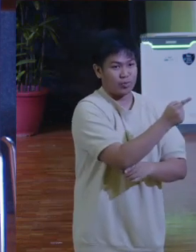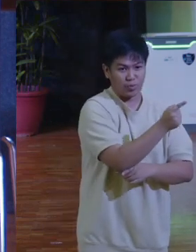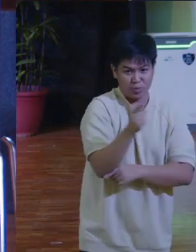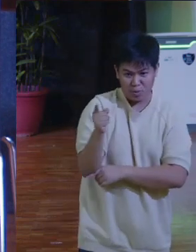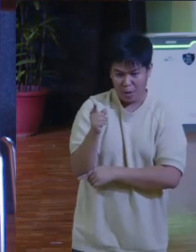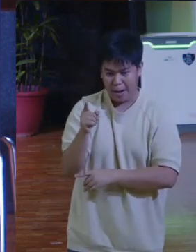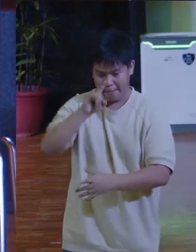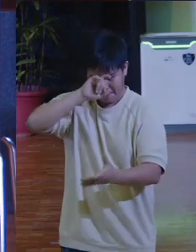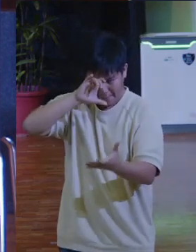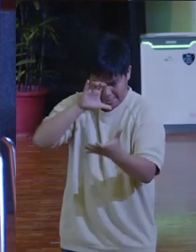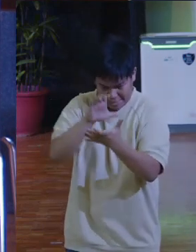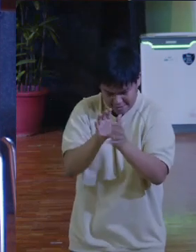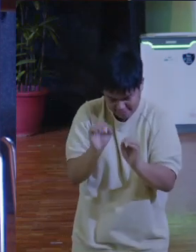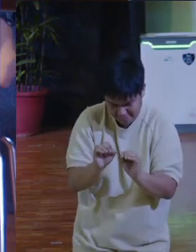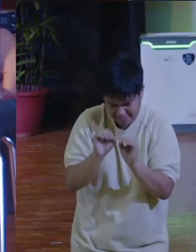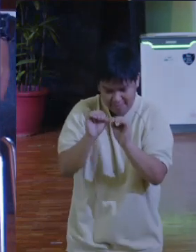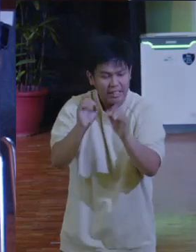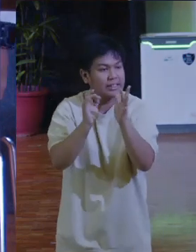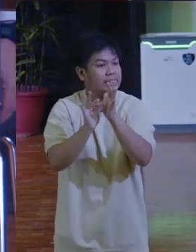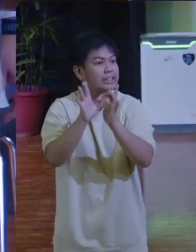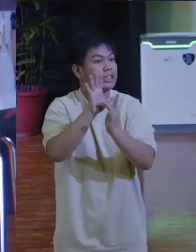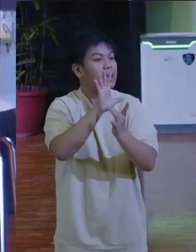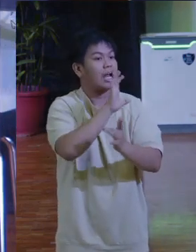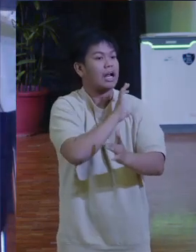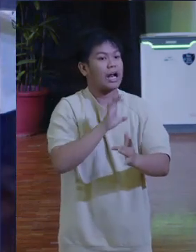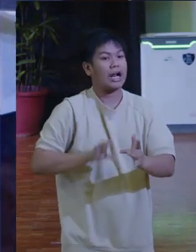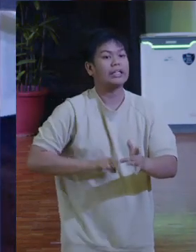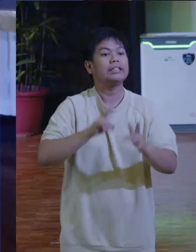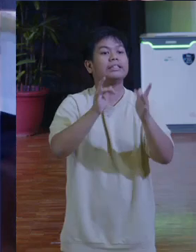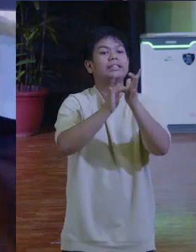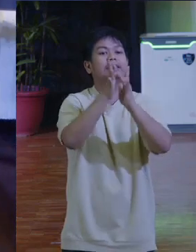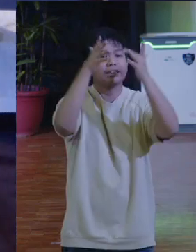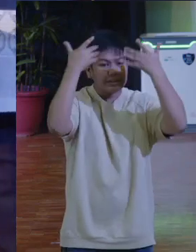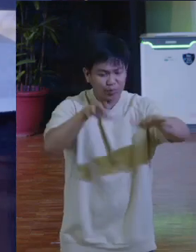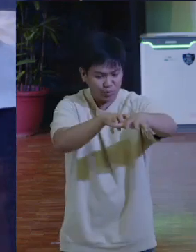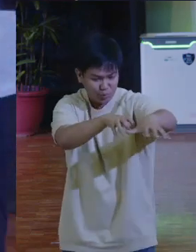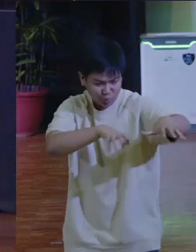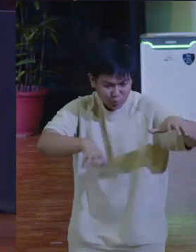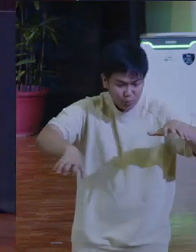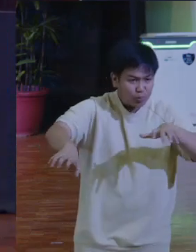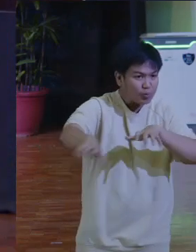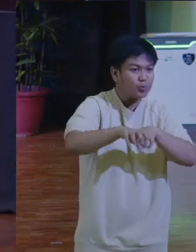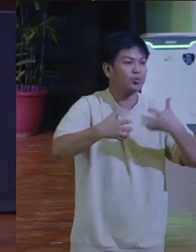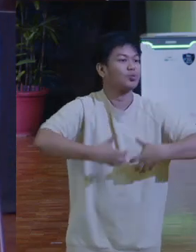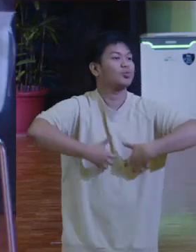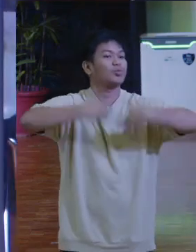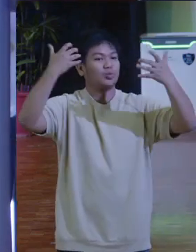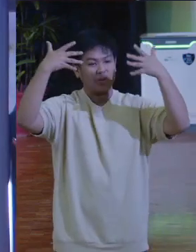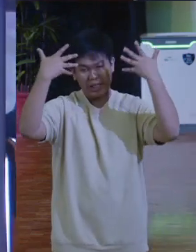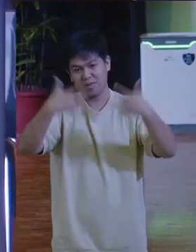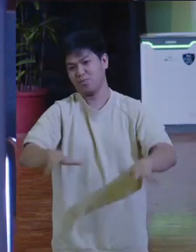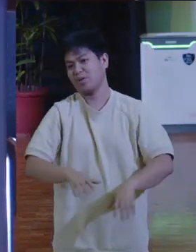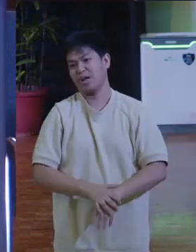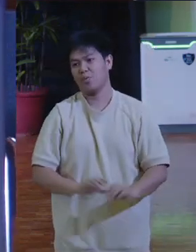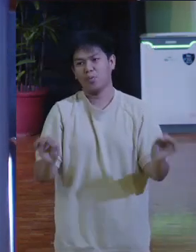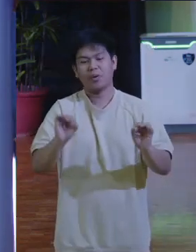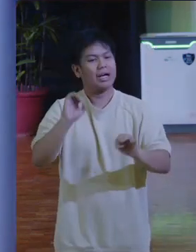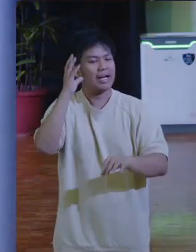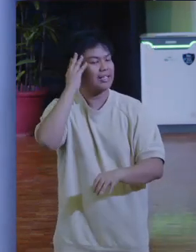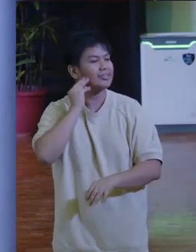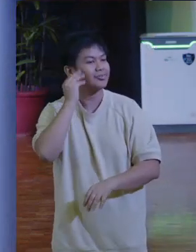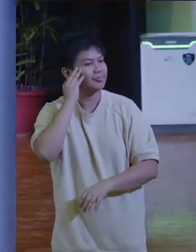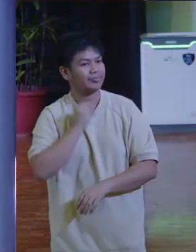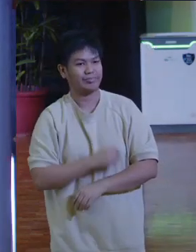kaibigan, kung kayo'y hindi pa nananampalataya kay Jesus at nais niyong iwasan ang day of God's vengeance, sinalo